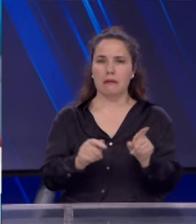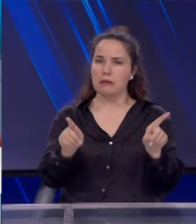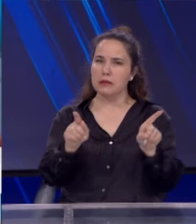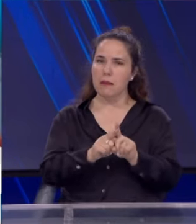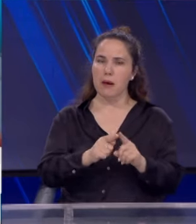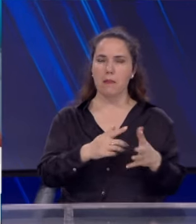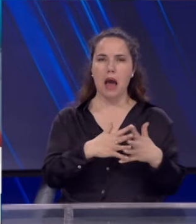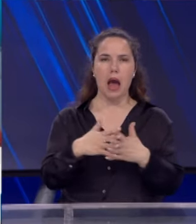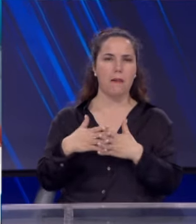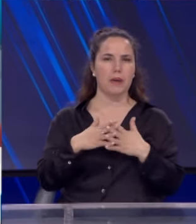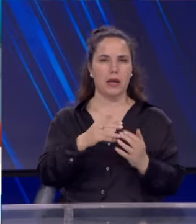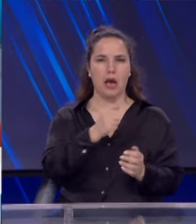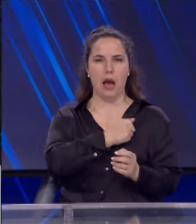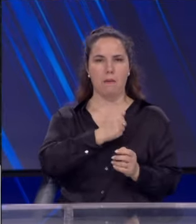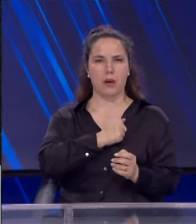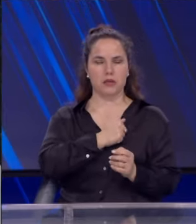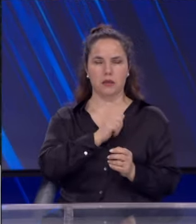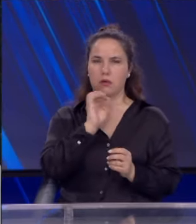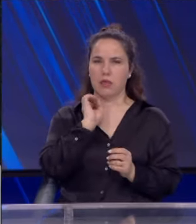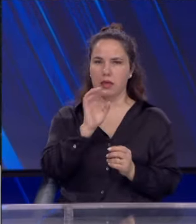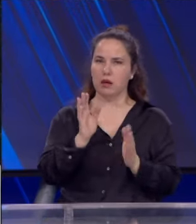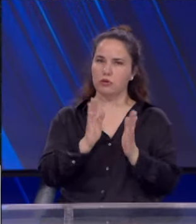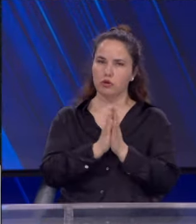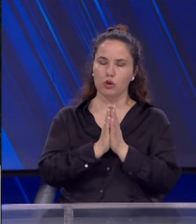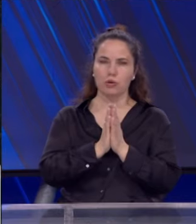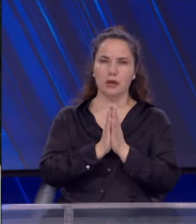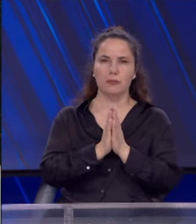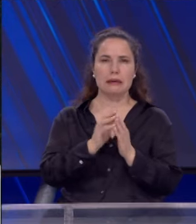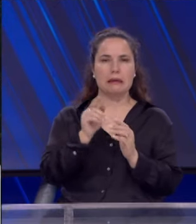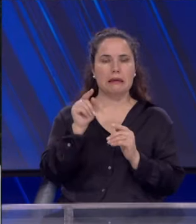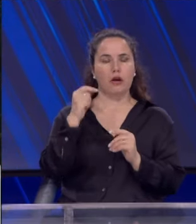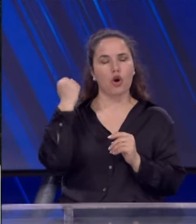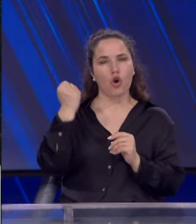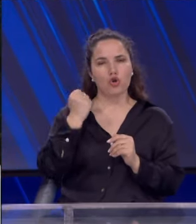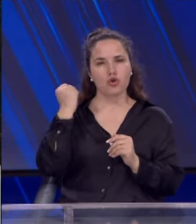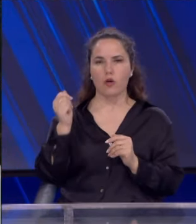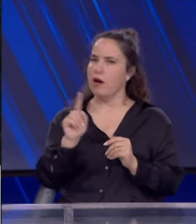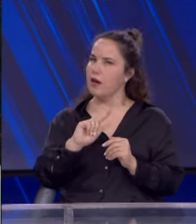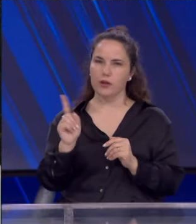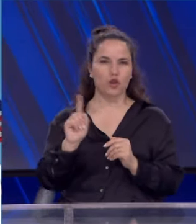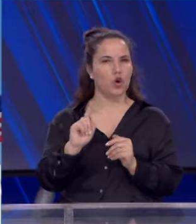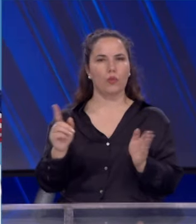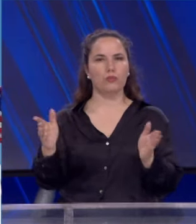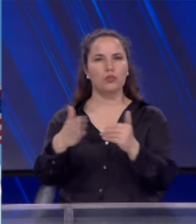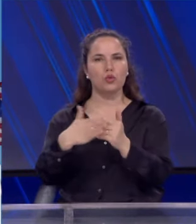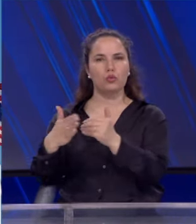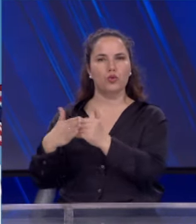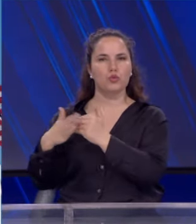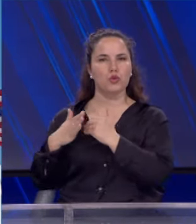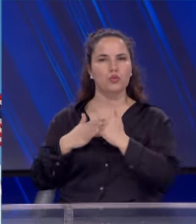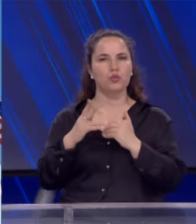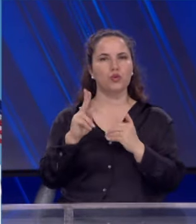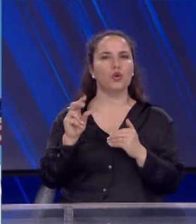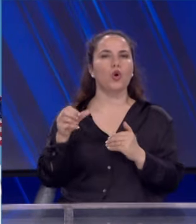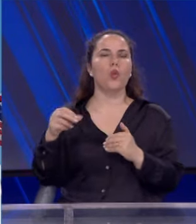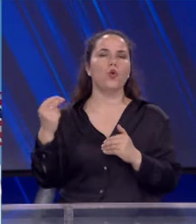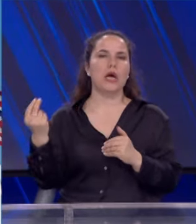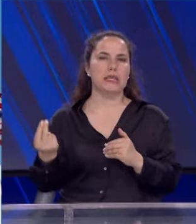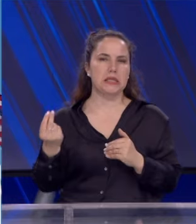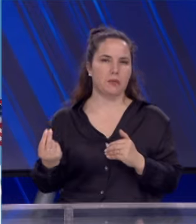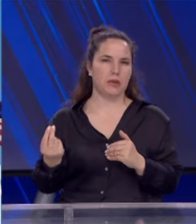Kosovë, Hovenier, ka shprehur shqetësimin e SBA-s pas veprimeve të autoriteteve të Kosovës, ndërsa ka paralajmëruar